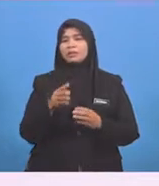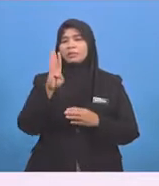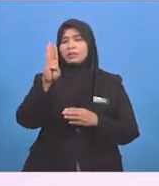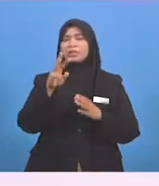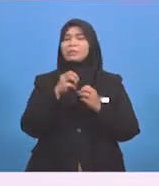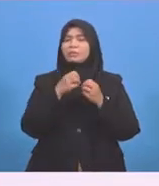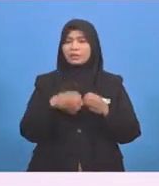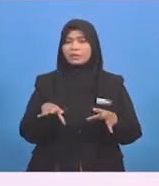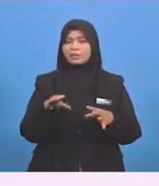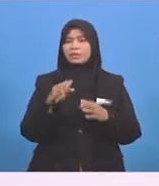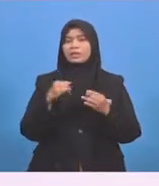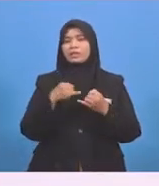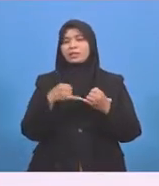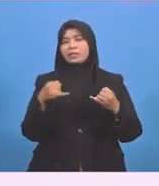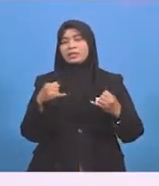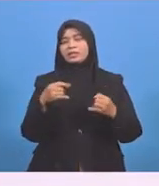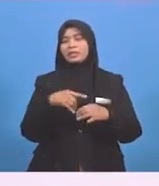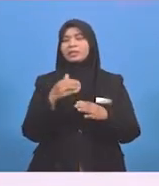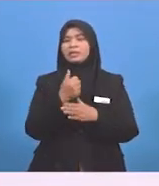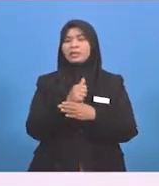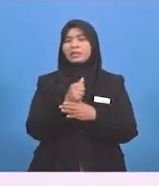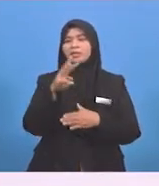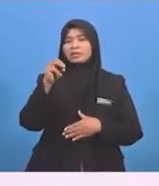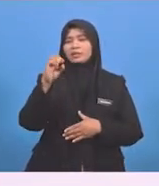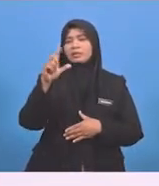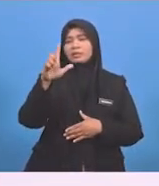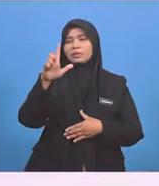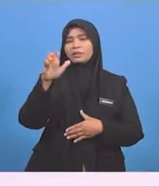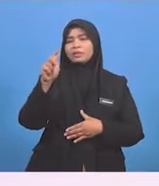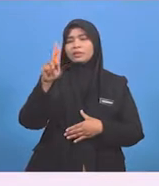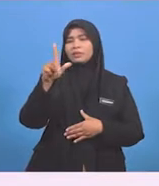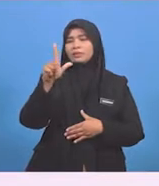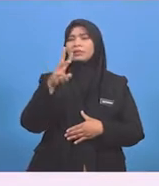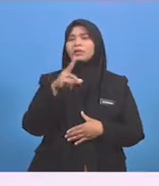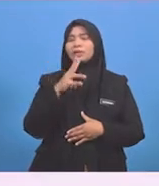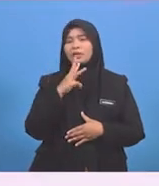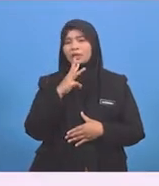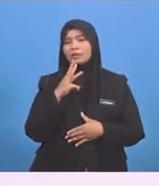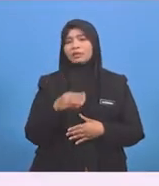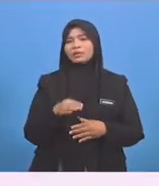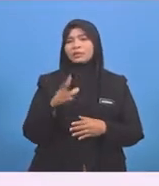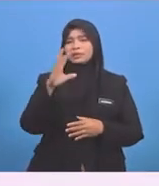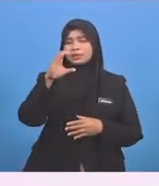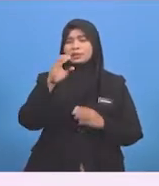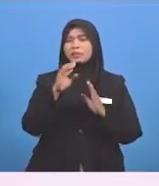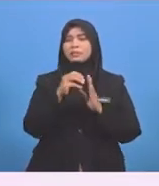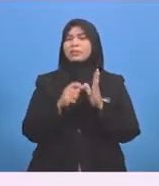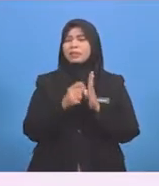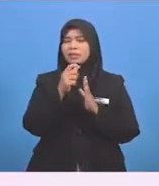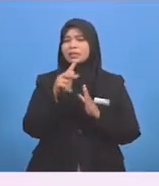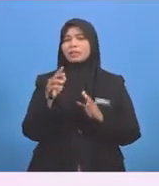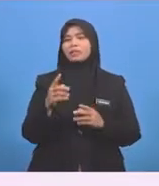antara molekul air. C. Meningkatkan tenaga kinetik molekul air.